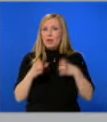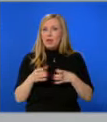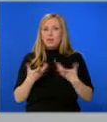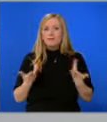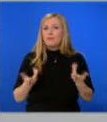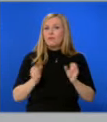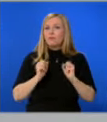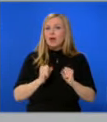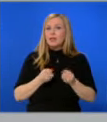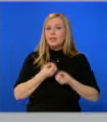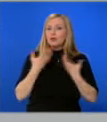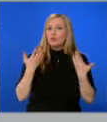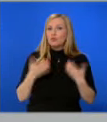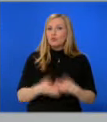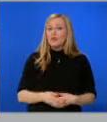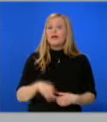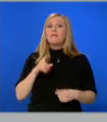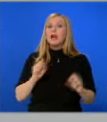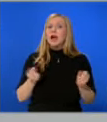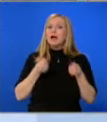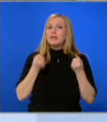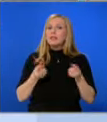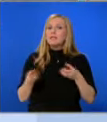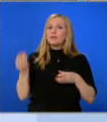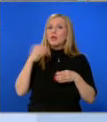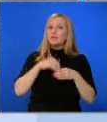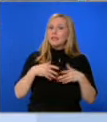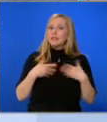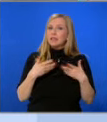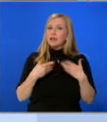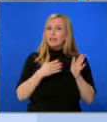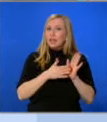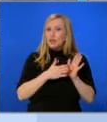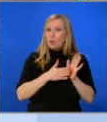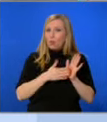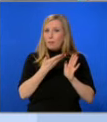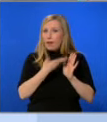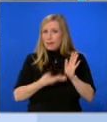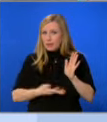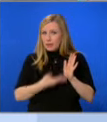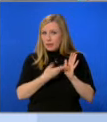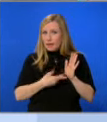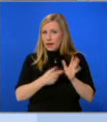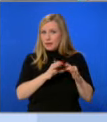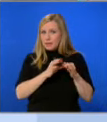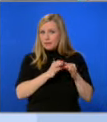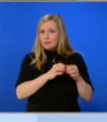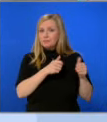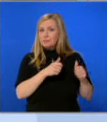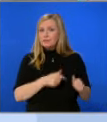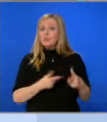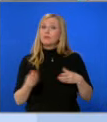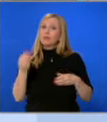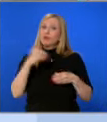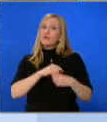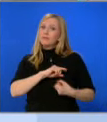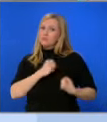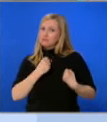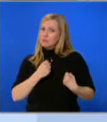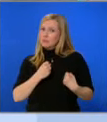случи? Вие много активно участвахте в искането на документацията, даже така се включихте в силови действия